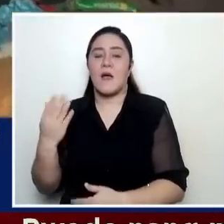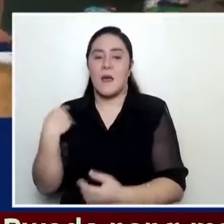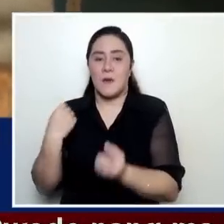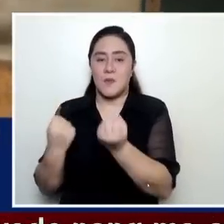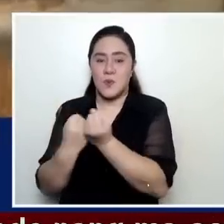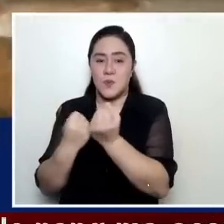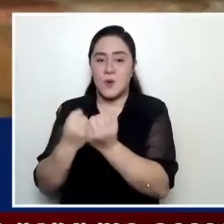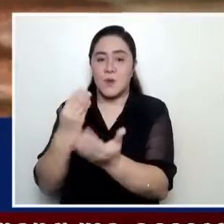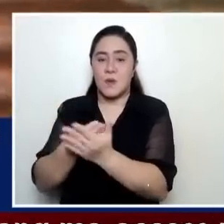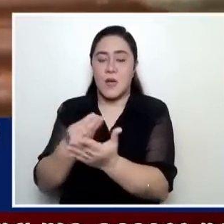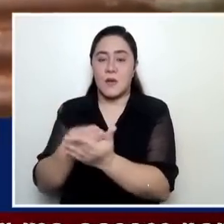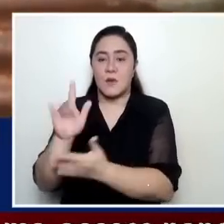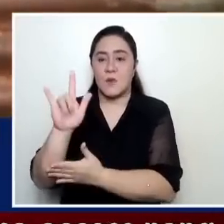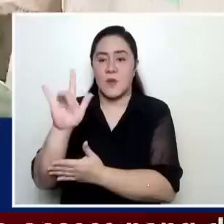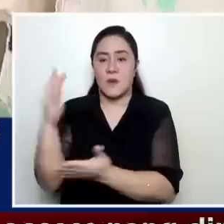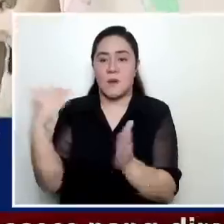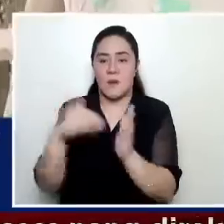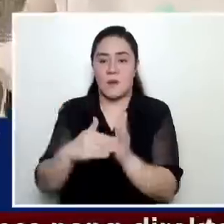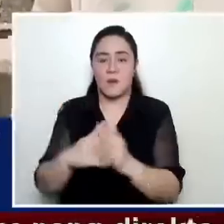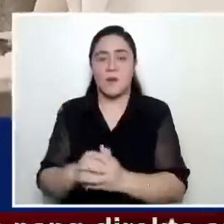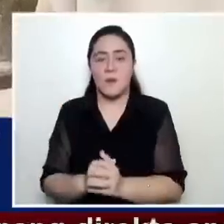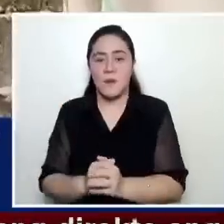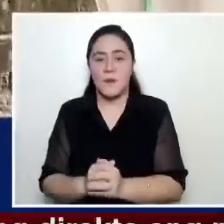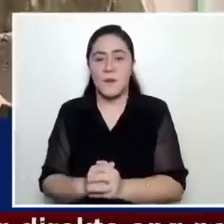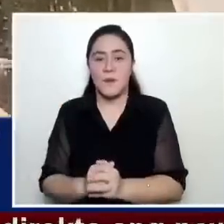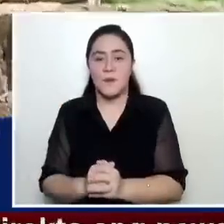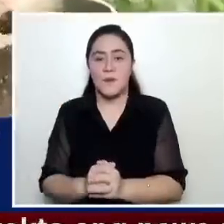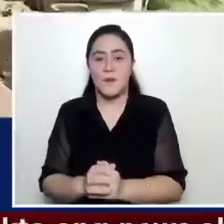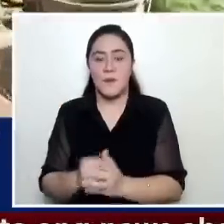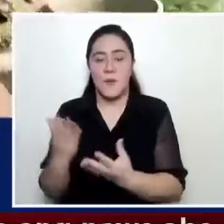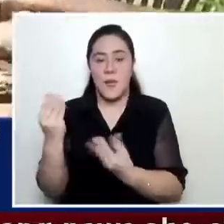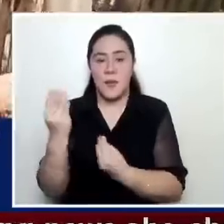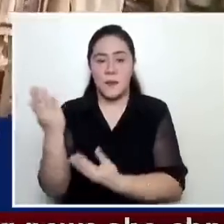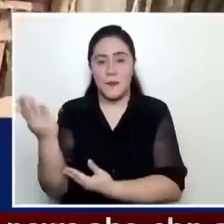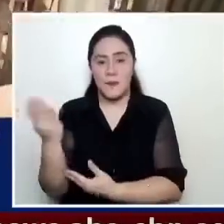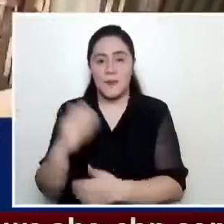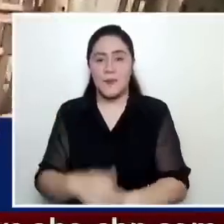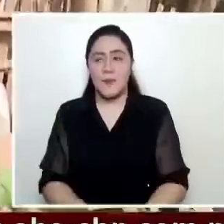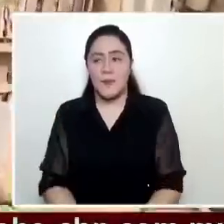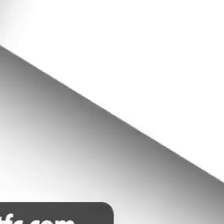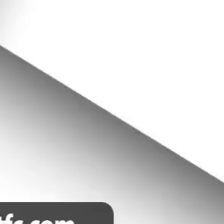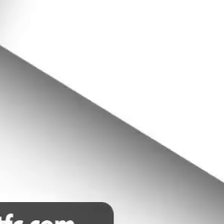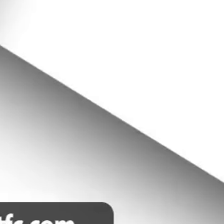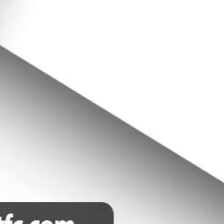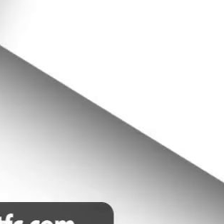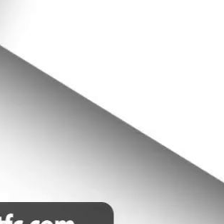hanggang 25,000 pesos. Pia Gutierrez, ABS-CBN News.